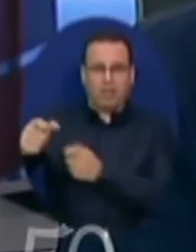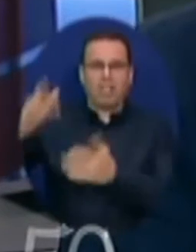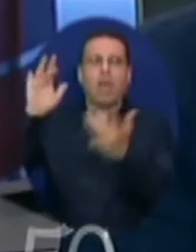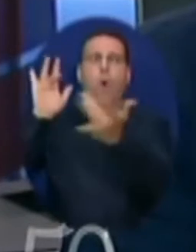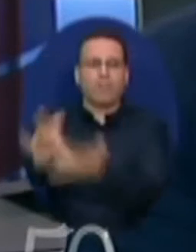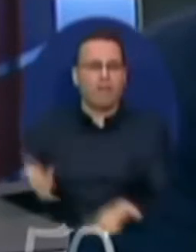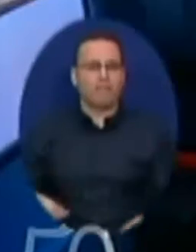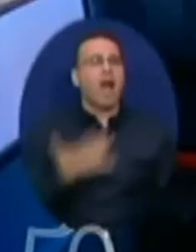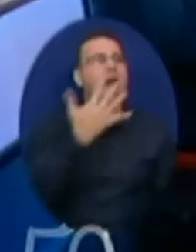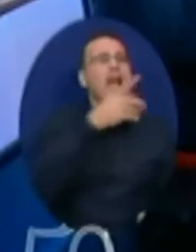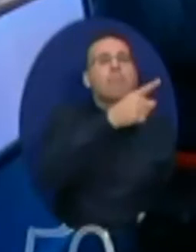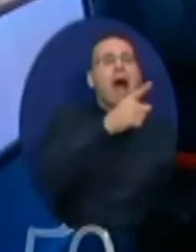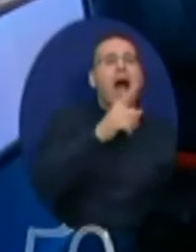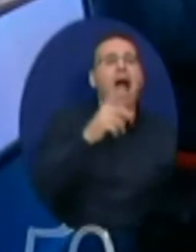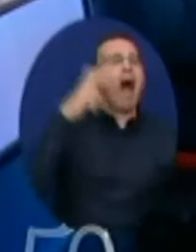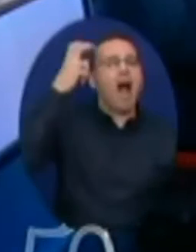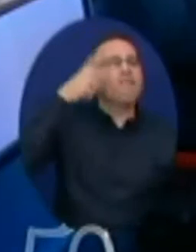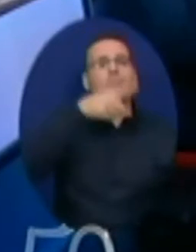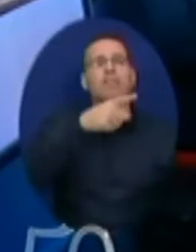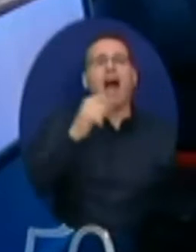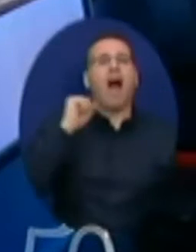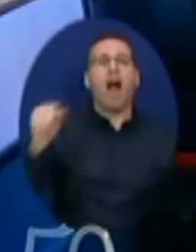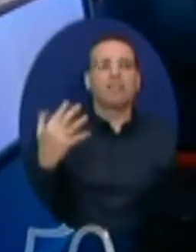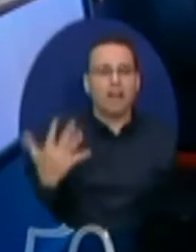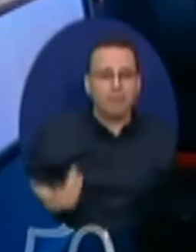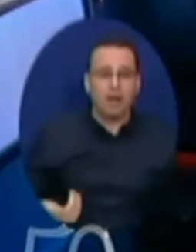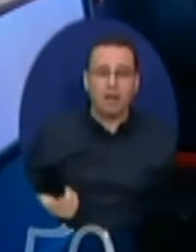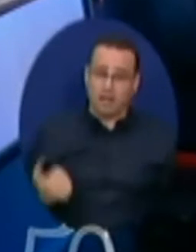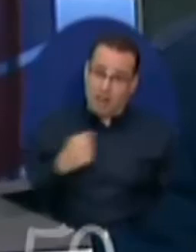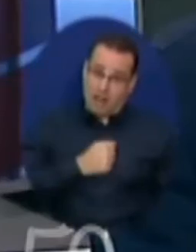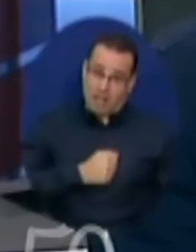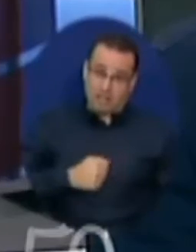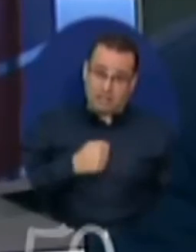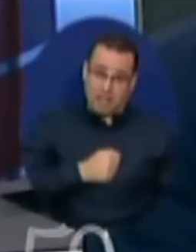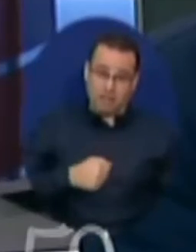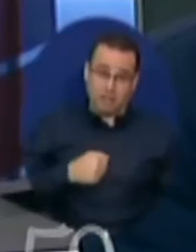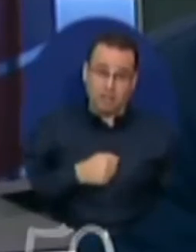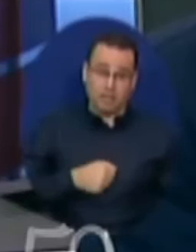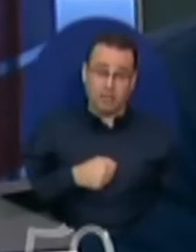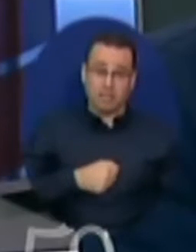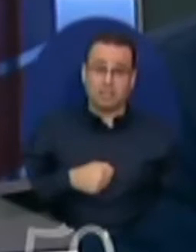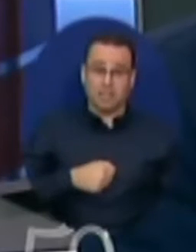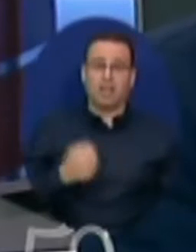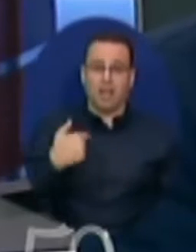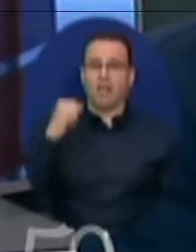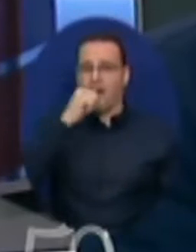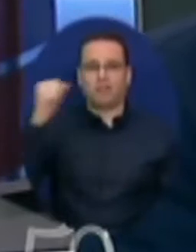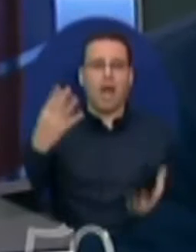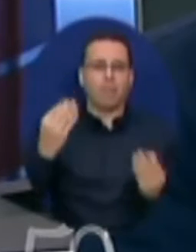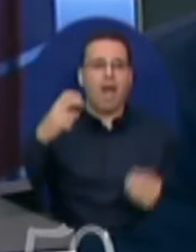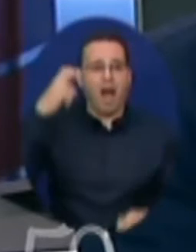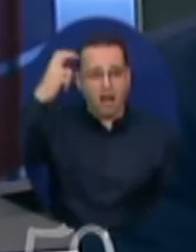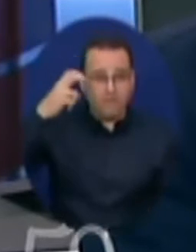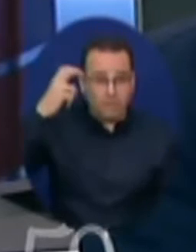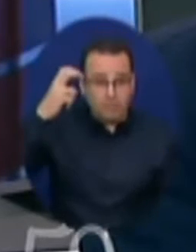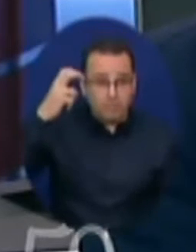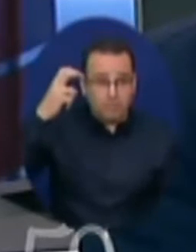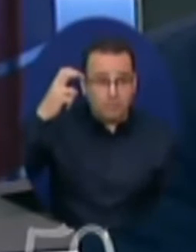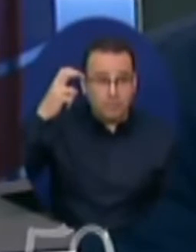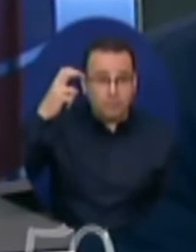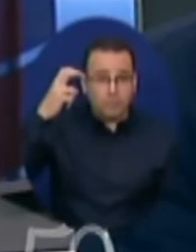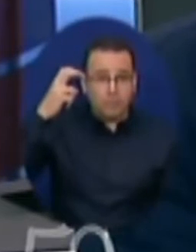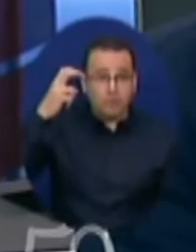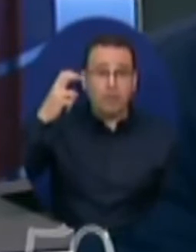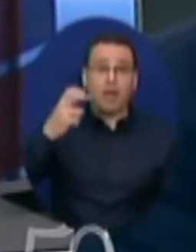כמה ערבים הרגת? שנדבר איתו בדרך שהוא אוהב. לצערי. הרבה. יצא לי להרוג הרבה ערבים. אגב, עשית את